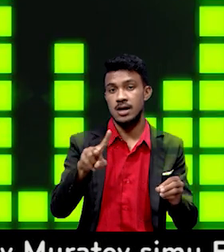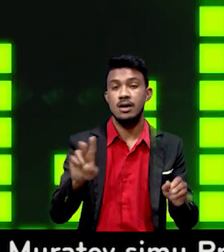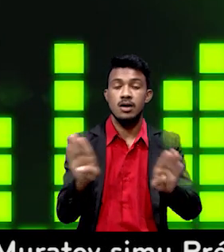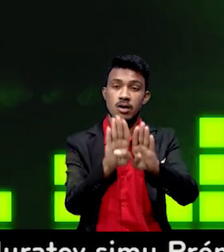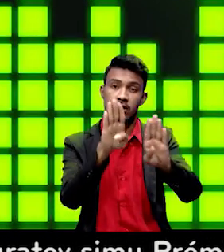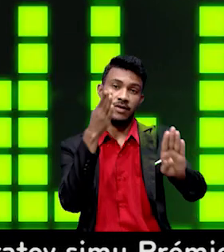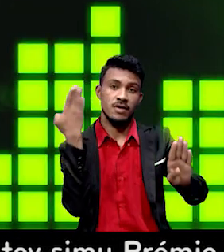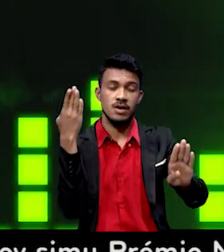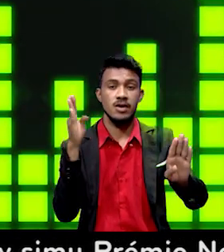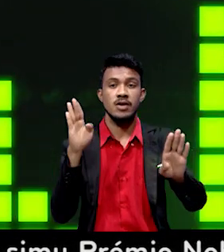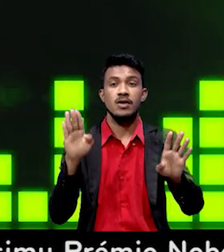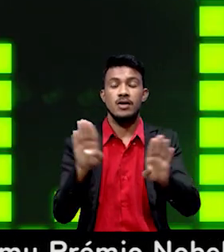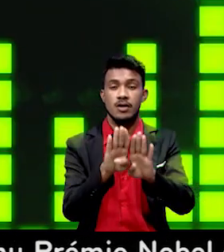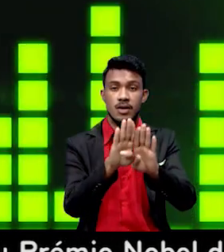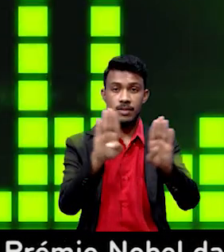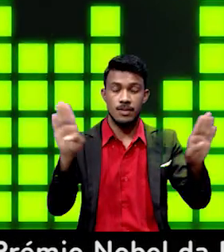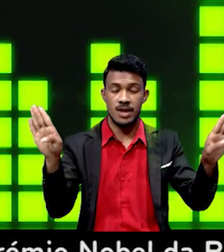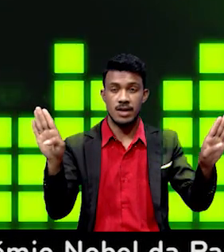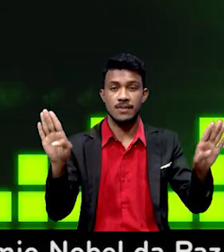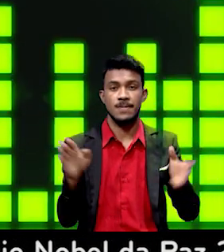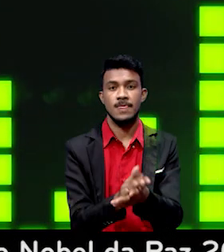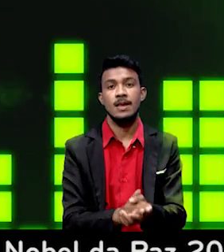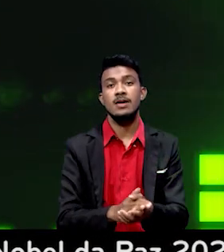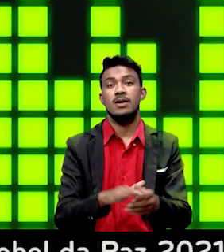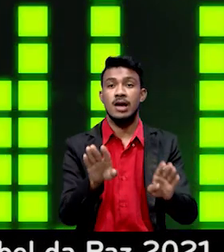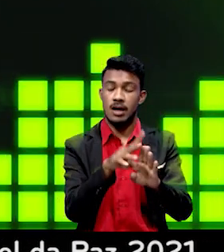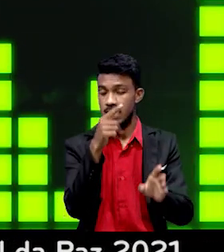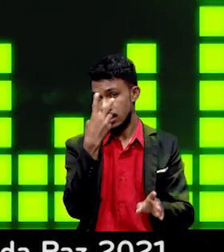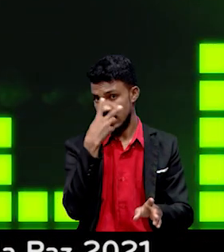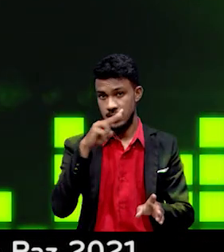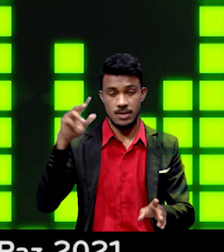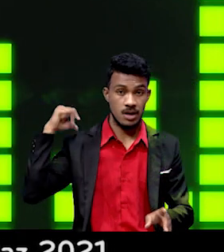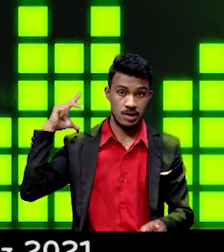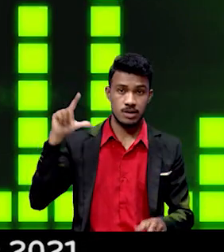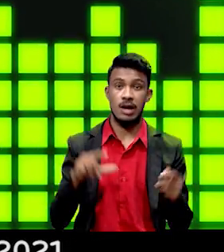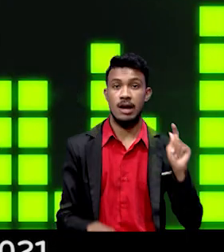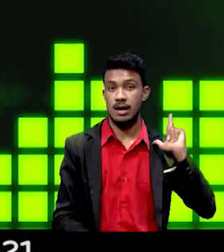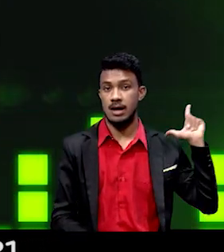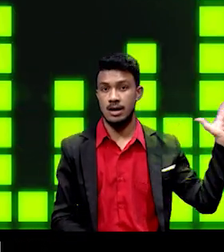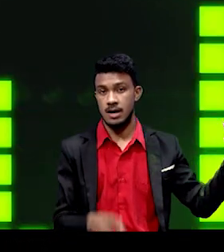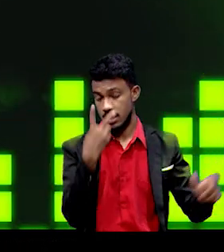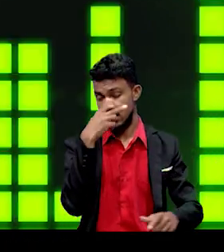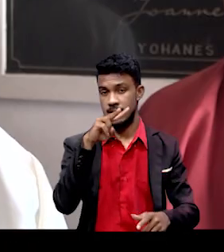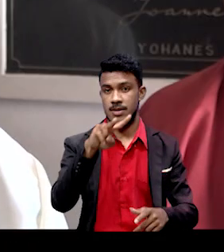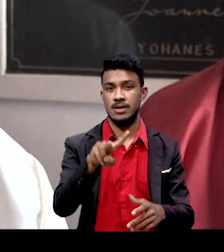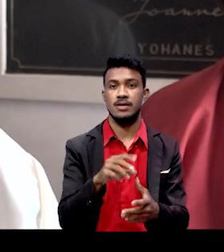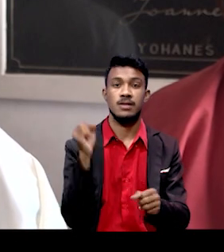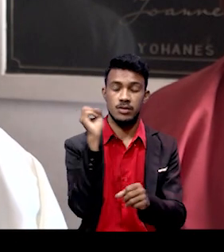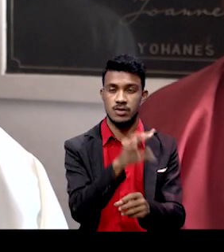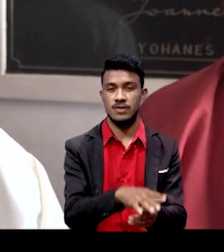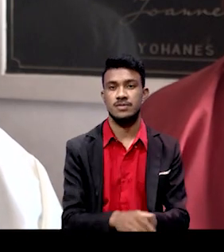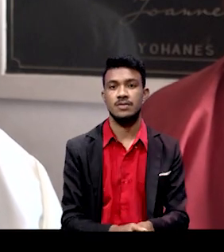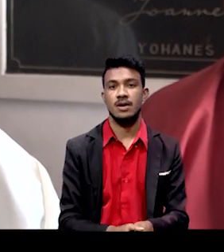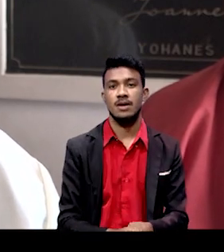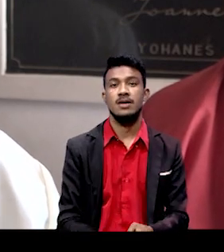ba si limang karuk ni ane loke ba mahare ba stasiun ane latam fali hara iho tene makanya ia parte